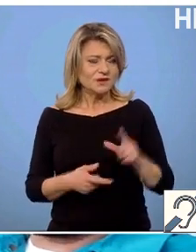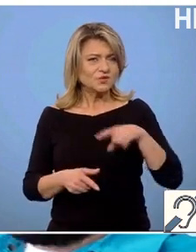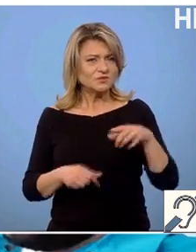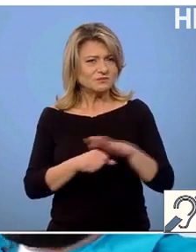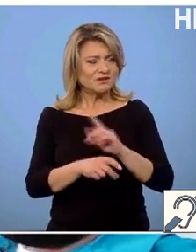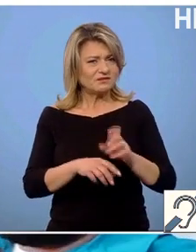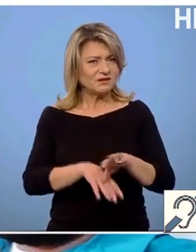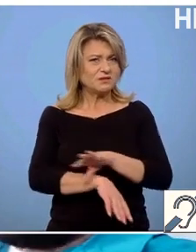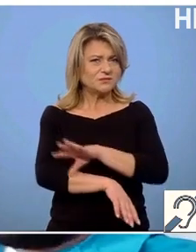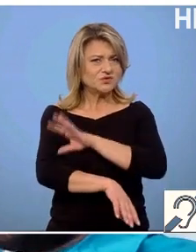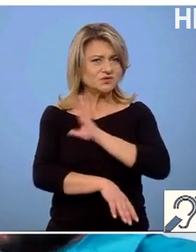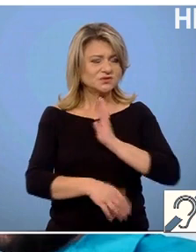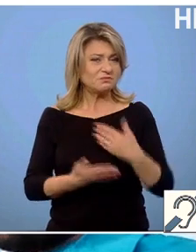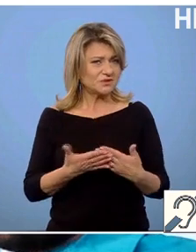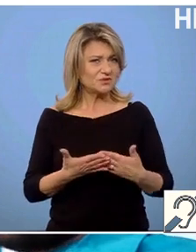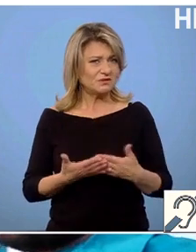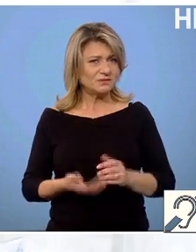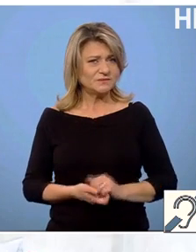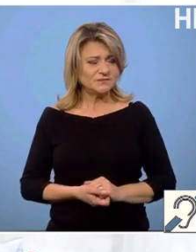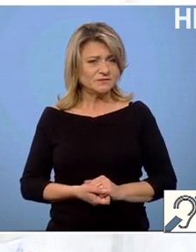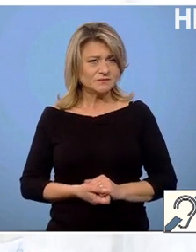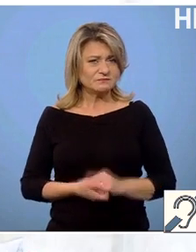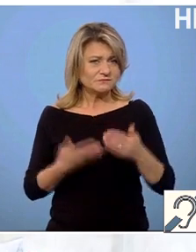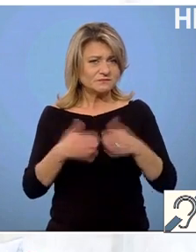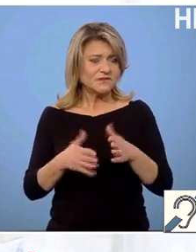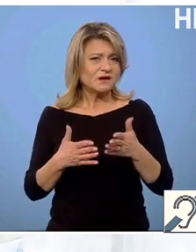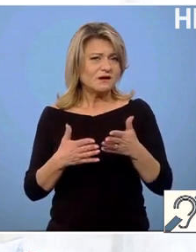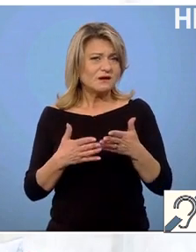emoții, pentru că începutul a fost cu